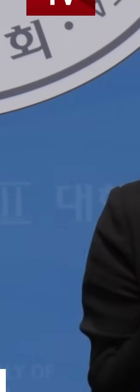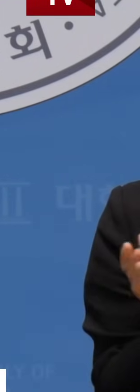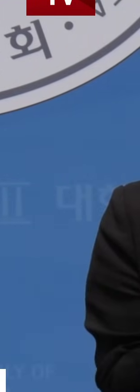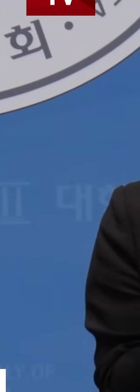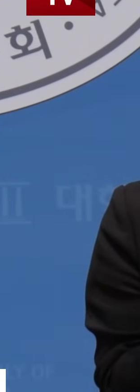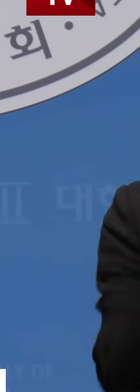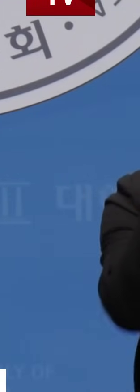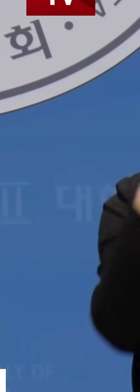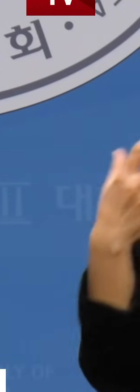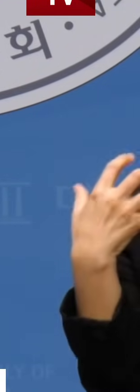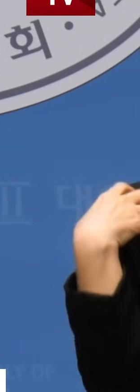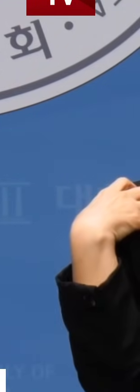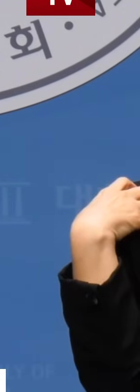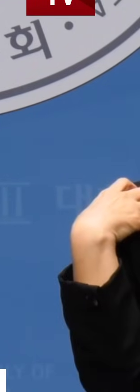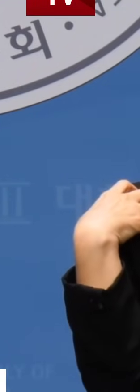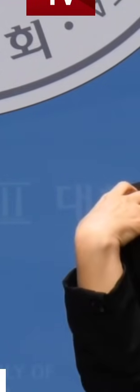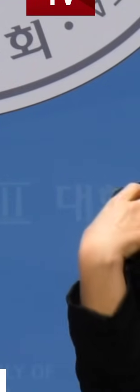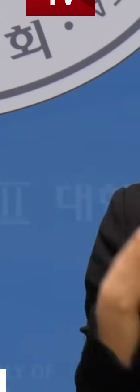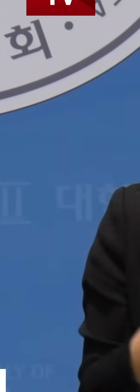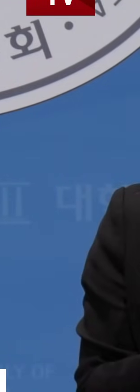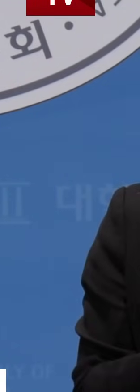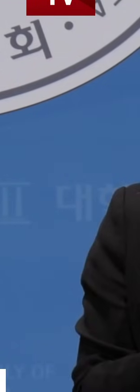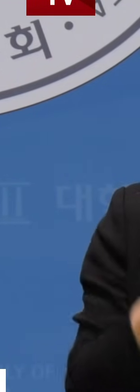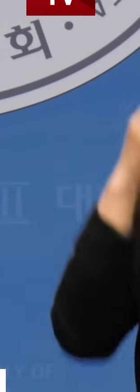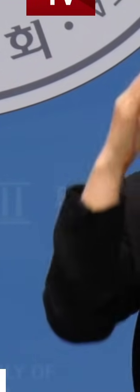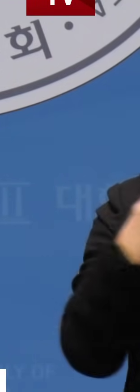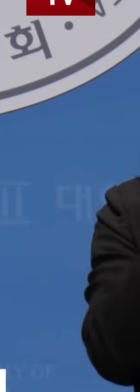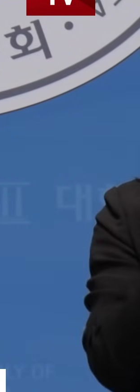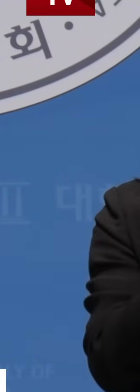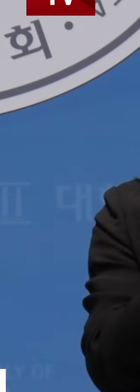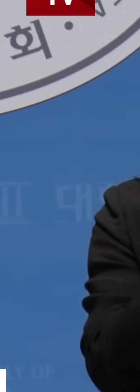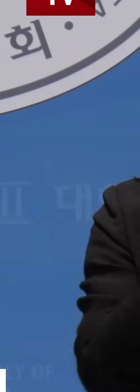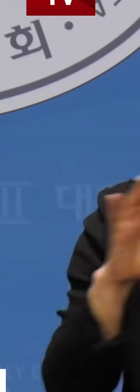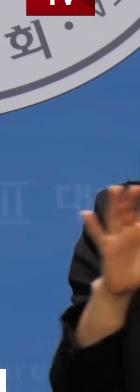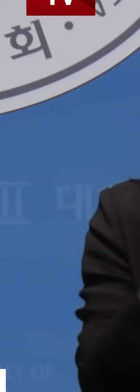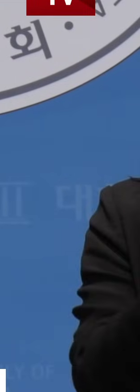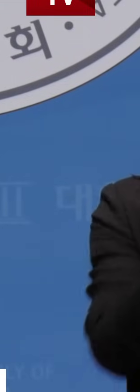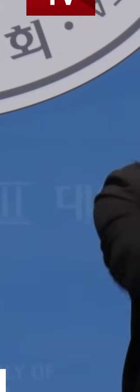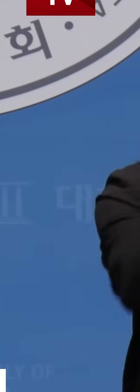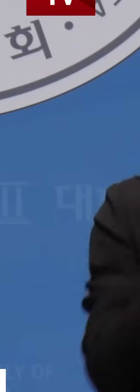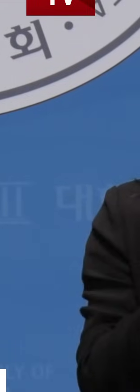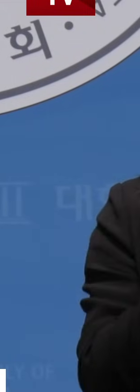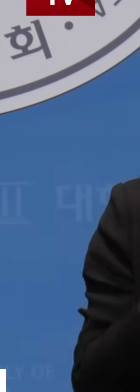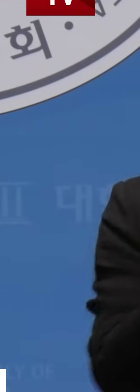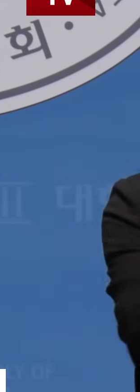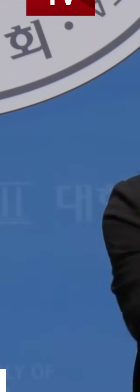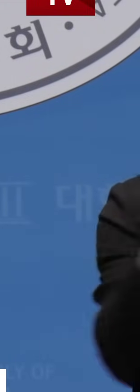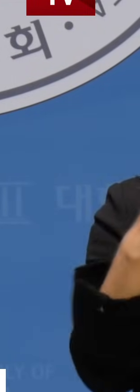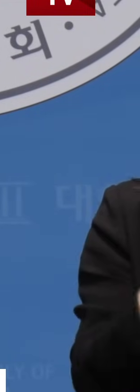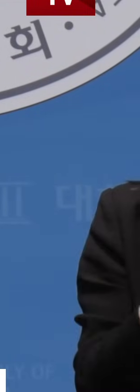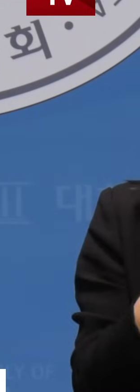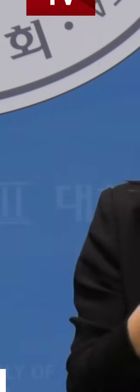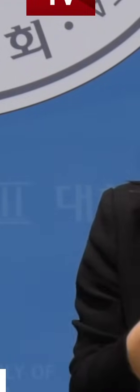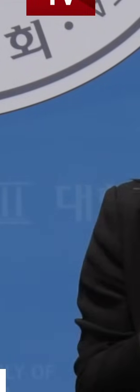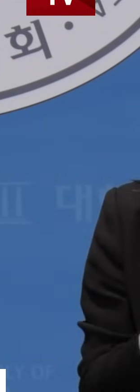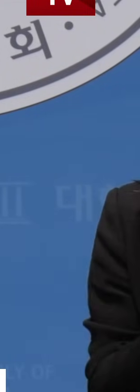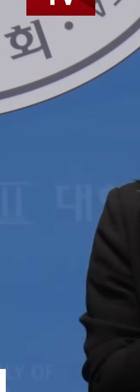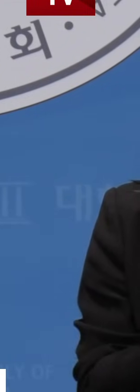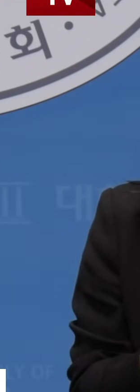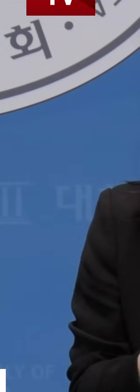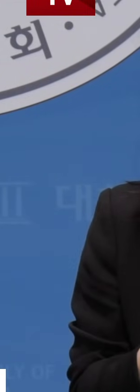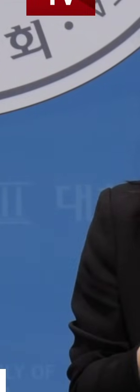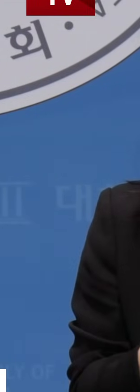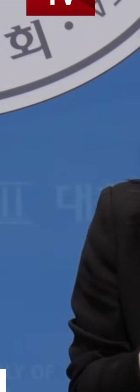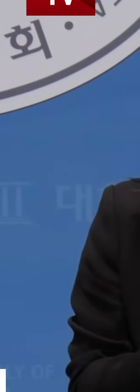민주당 정권의 최고의 치적인 남북한 연결 철도와 도로를 폭파하여 끊어버리고